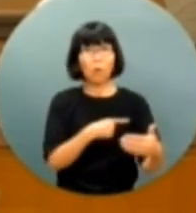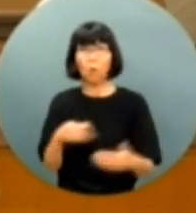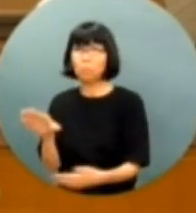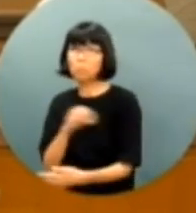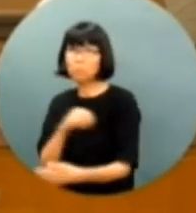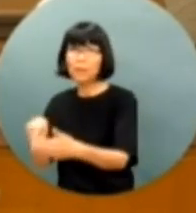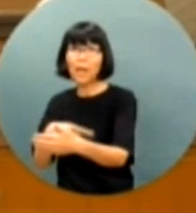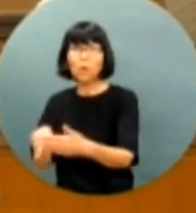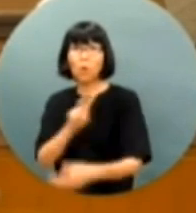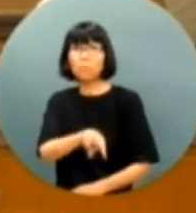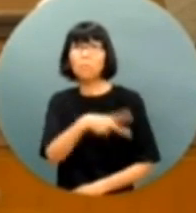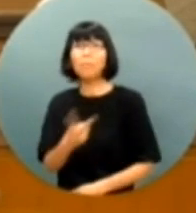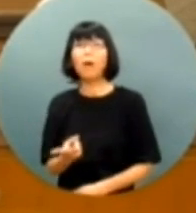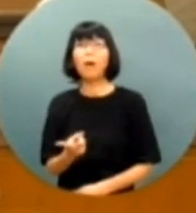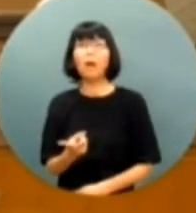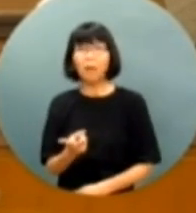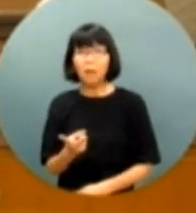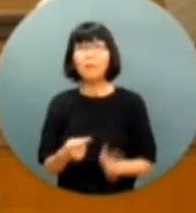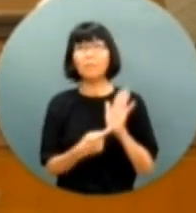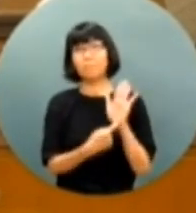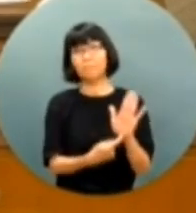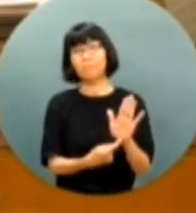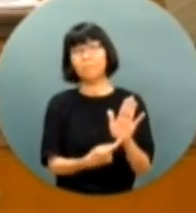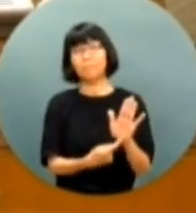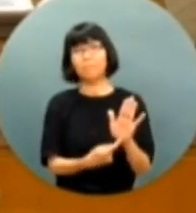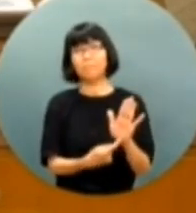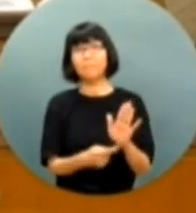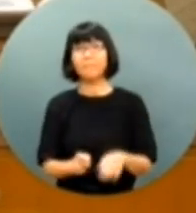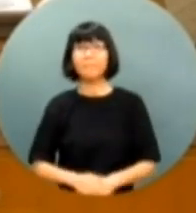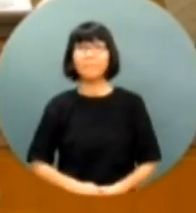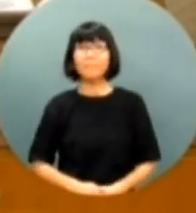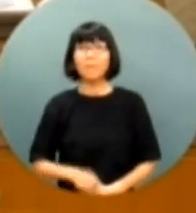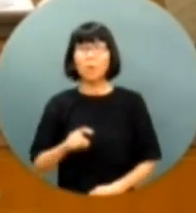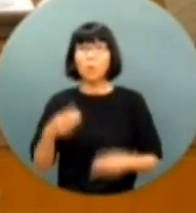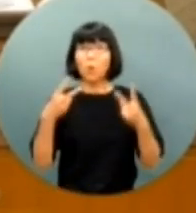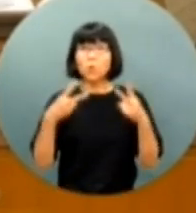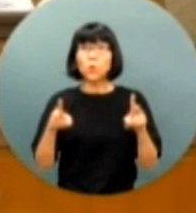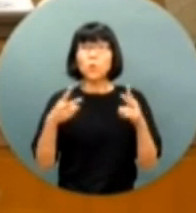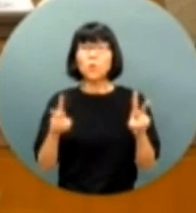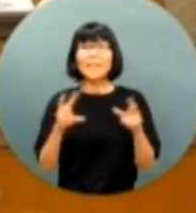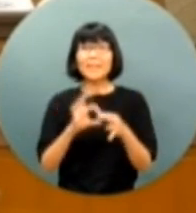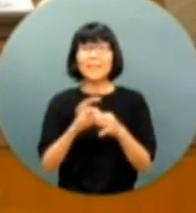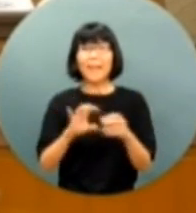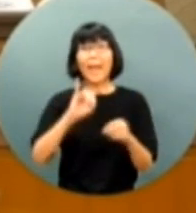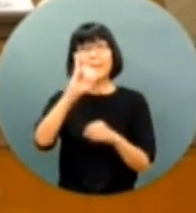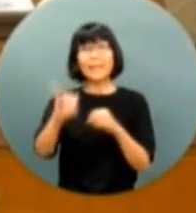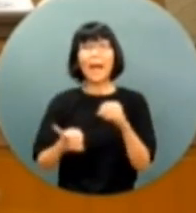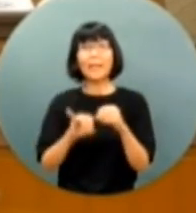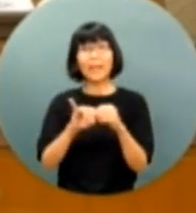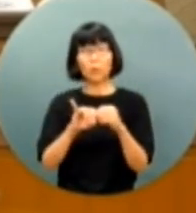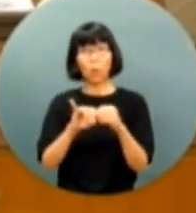記事になったということで、ご披露させていただきました。そして、このニュースでございますが、ネット上でも話題となりま